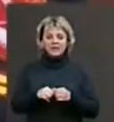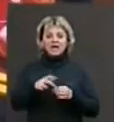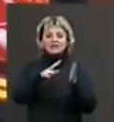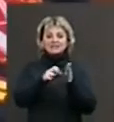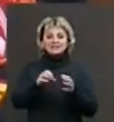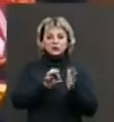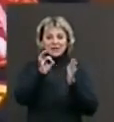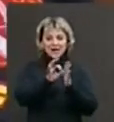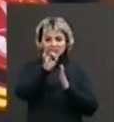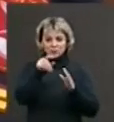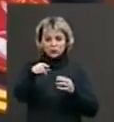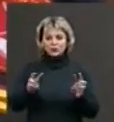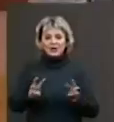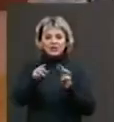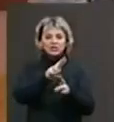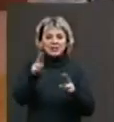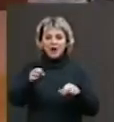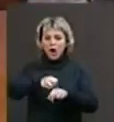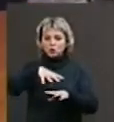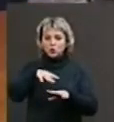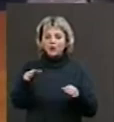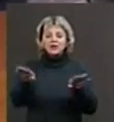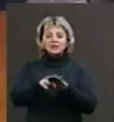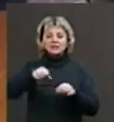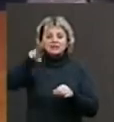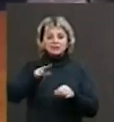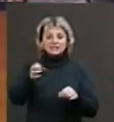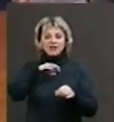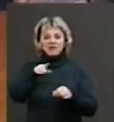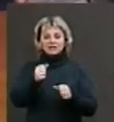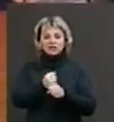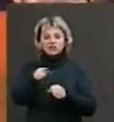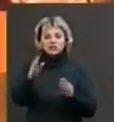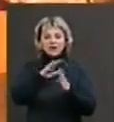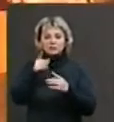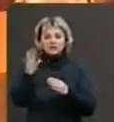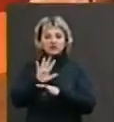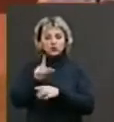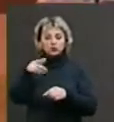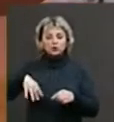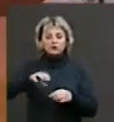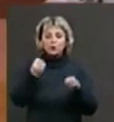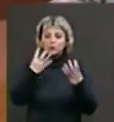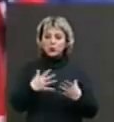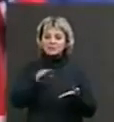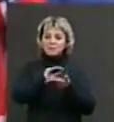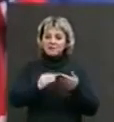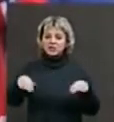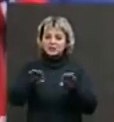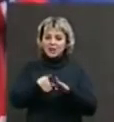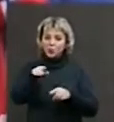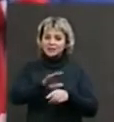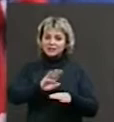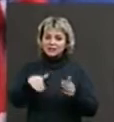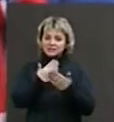800 градусов температура горения и никаких ожогов. Такие спецэффекты помогают создавать атмосферу в кино. Все очень просто, но повторять такое лаборанты